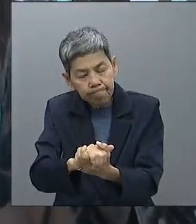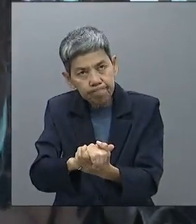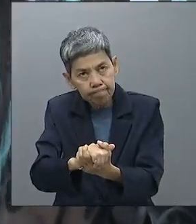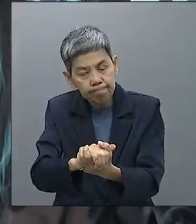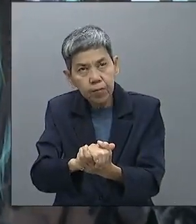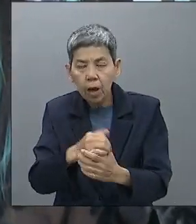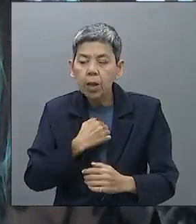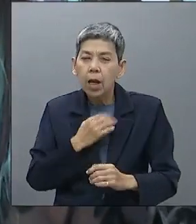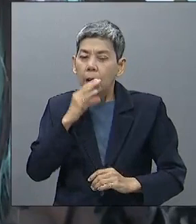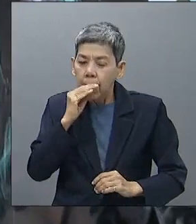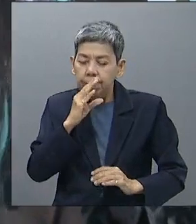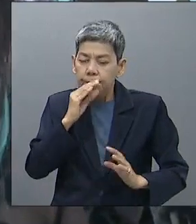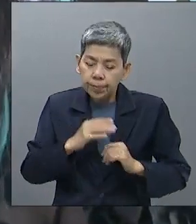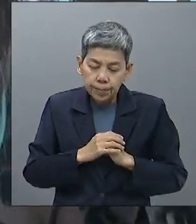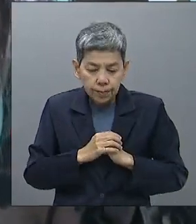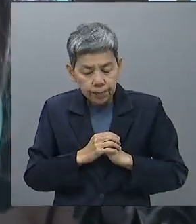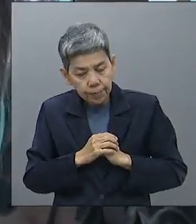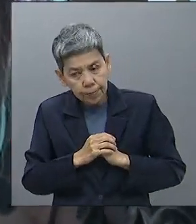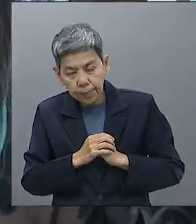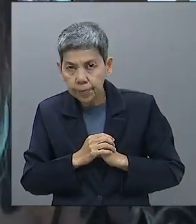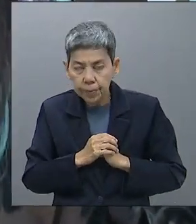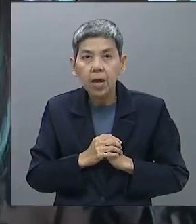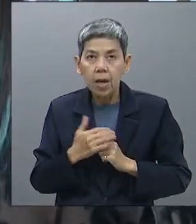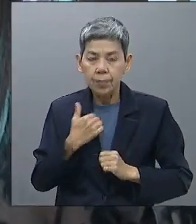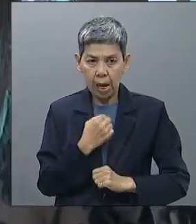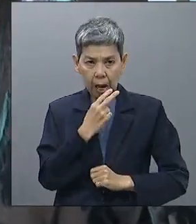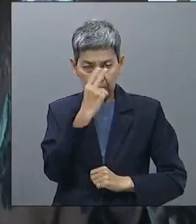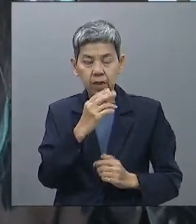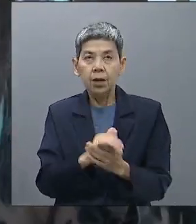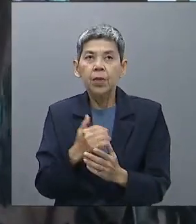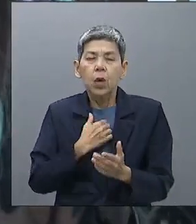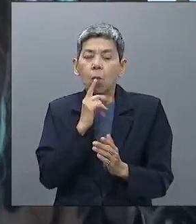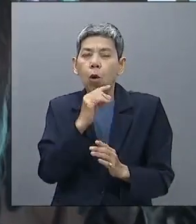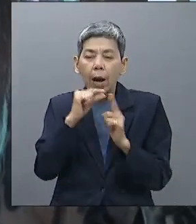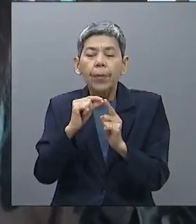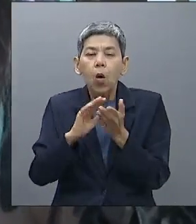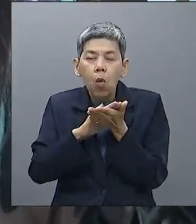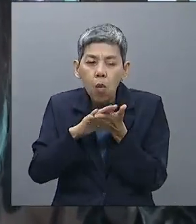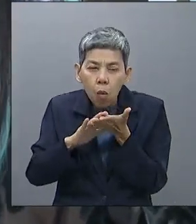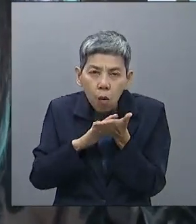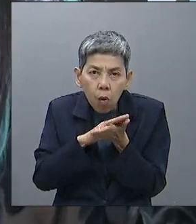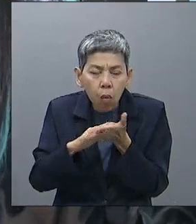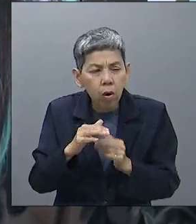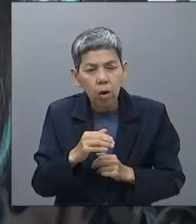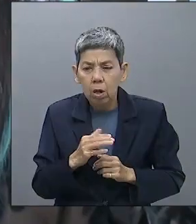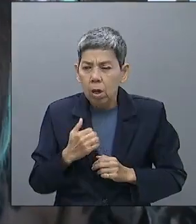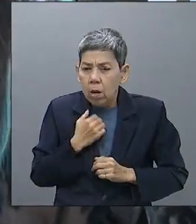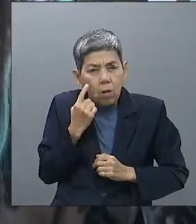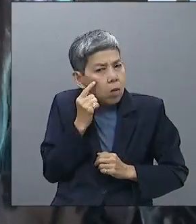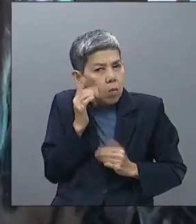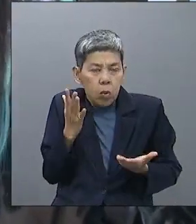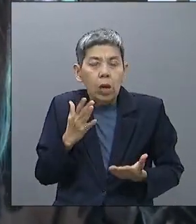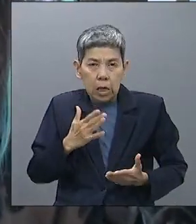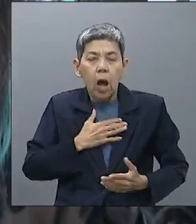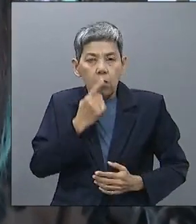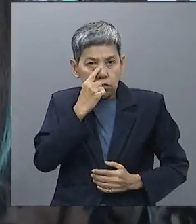ขาเหมือนจะคุยอะไรแต่ตอนนั้นคือไม่ได้ยินแล้วก็มีสติอีกทีนึงก็คือพี่ข้างๆบอกว่าขอโทษนะครับที่เกิดขึ้นหนูก็ไม่รู้ว่าเขาเป็นใครแต่ตัวเขาคือร้